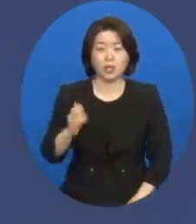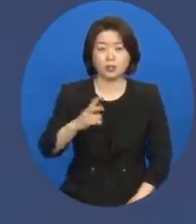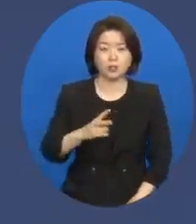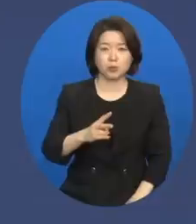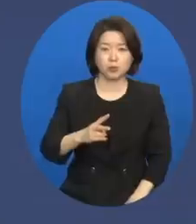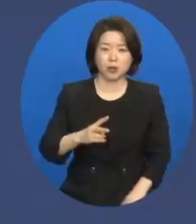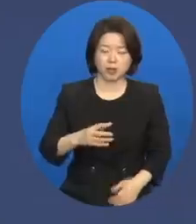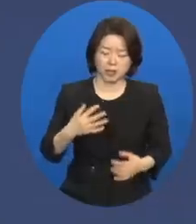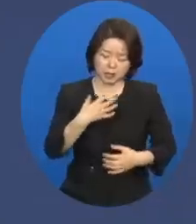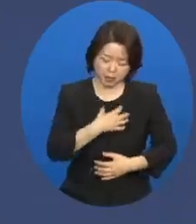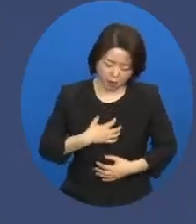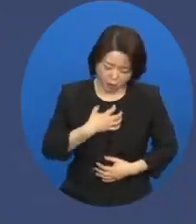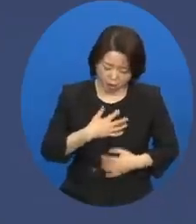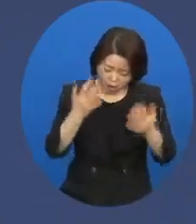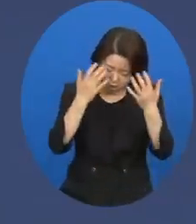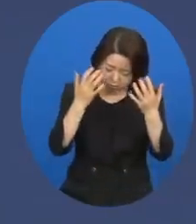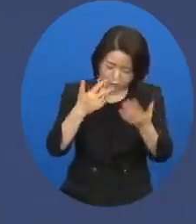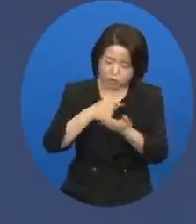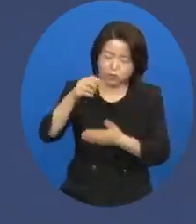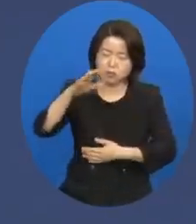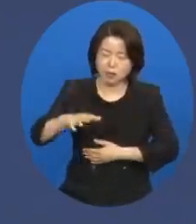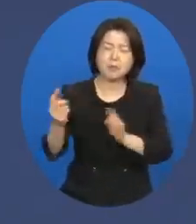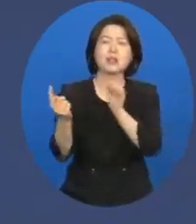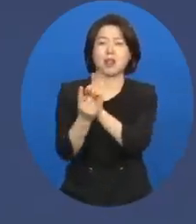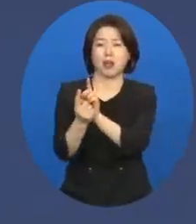고통을 당해도 주님 앞에서 당하고